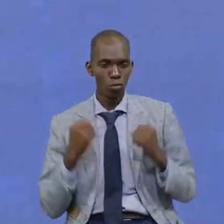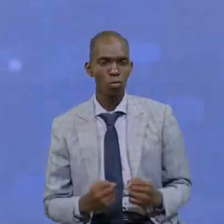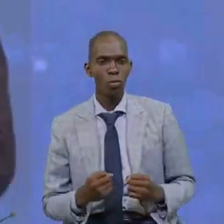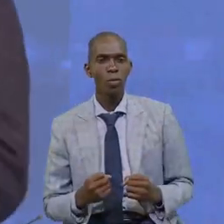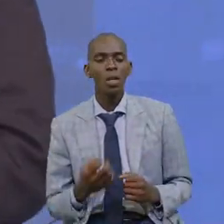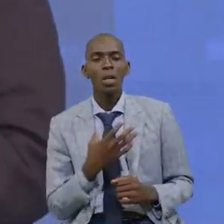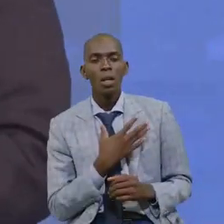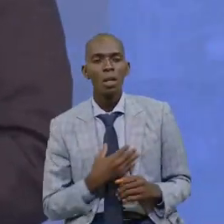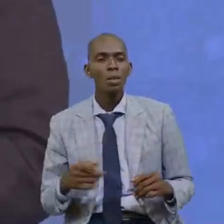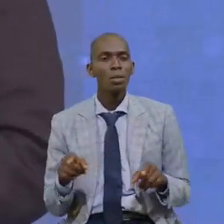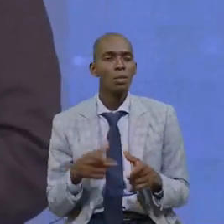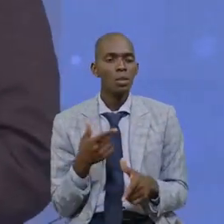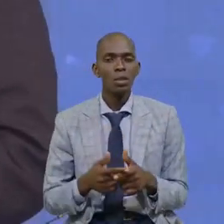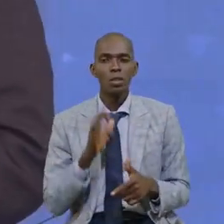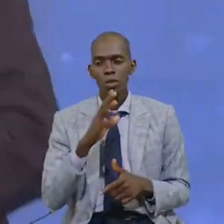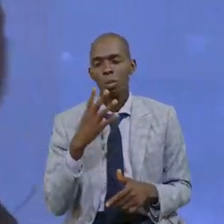force.